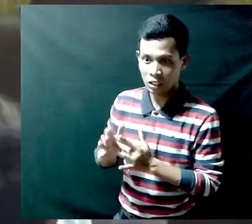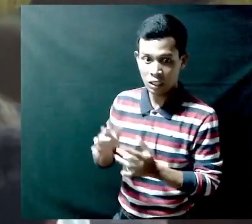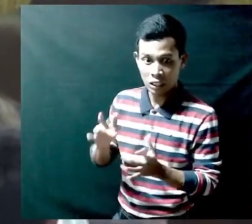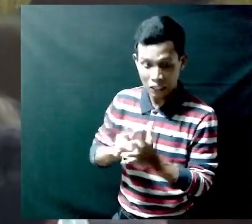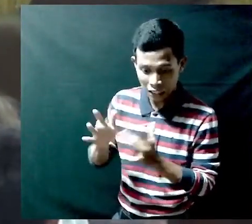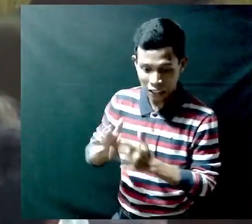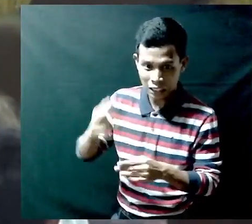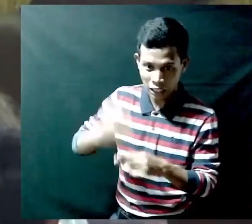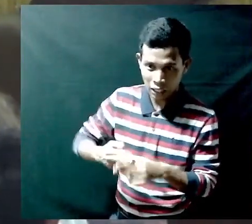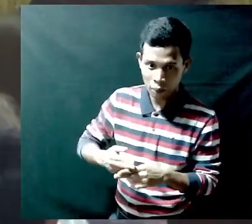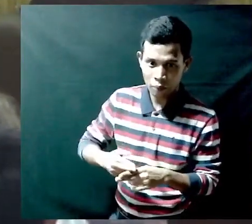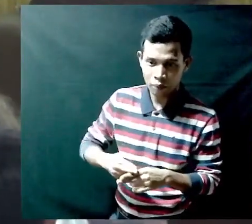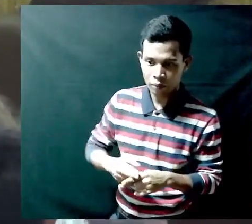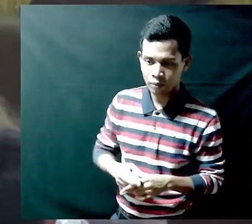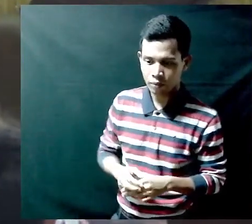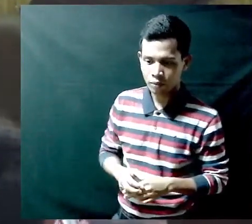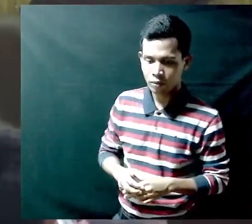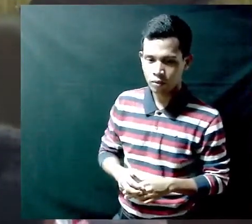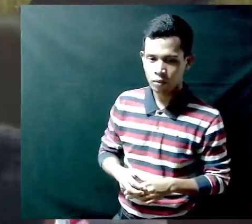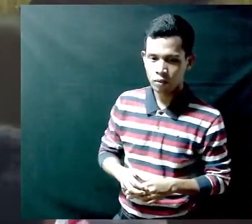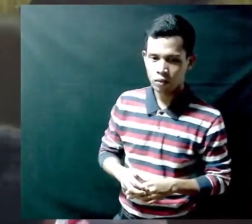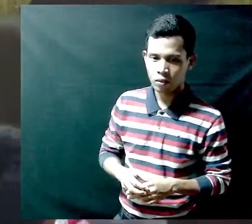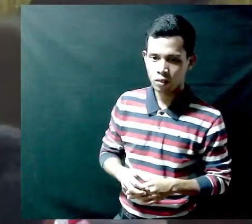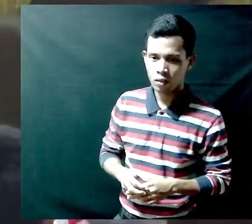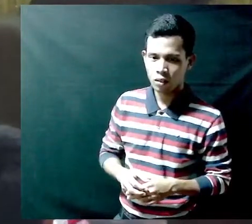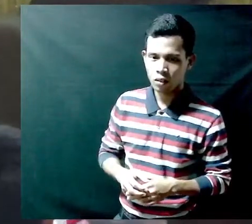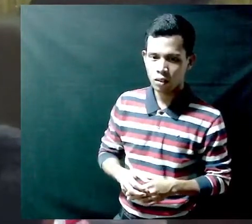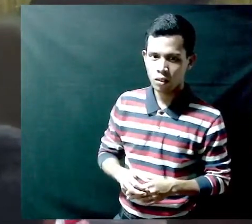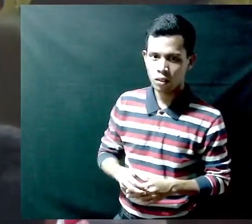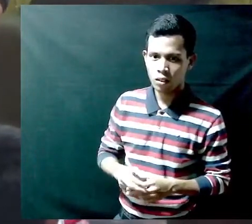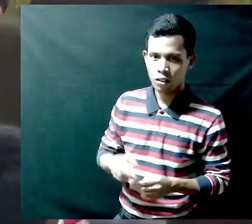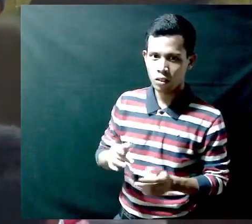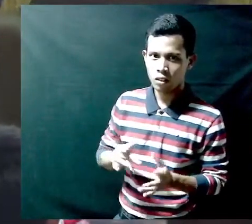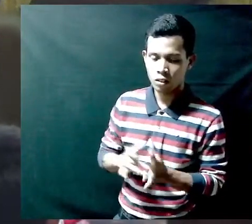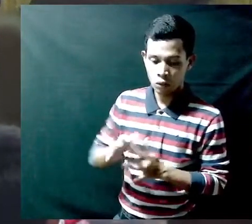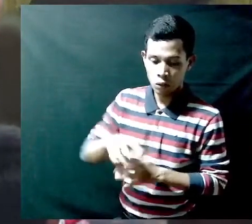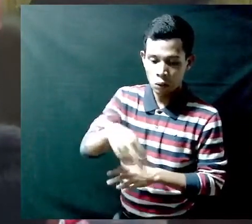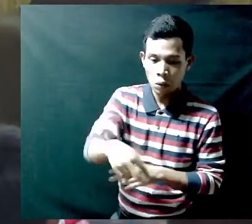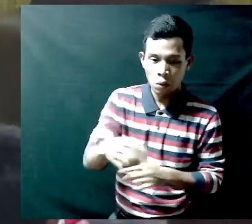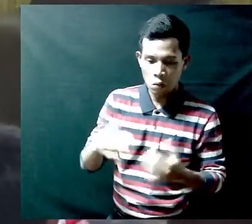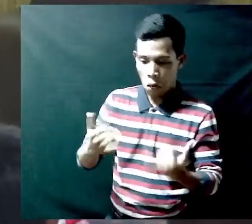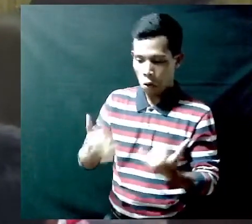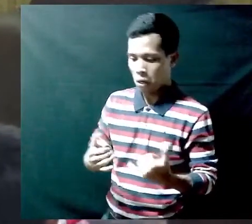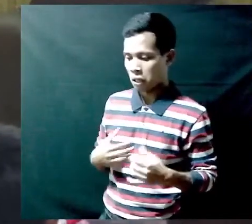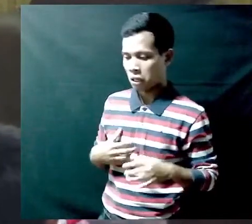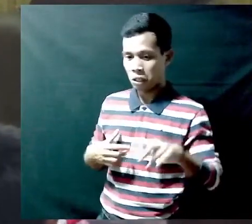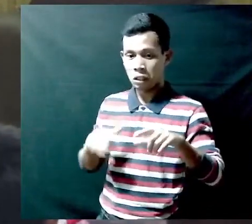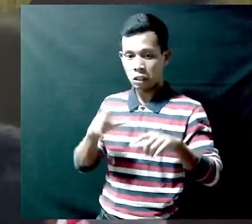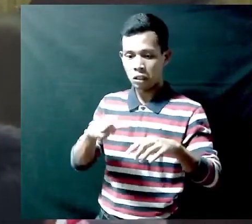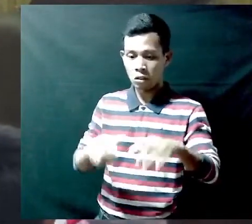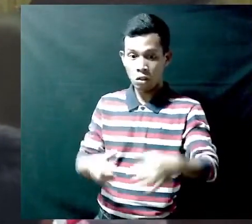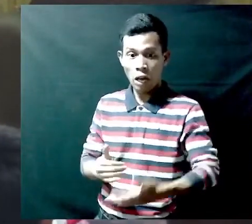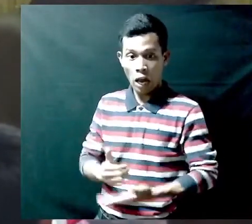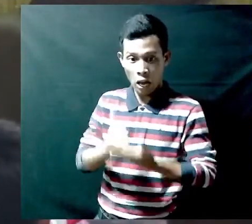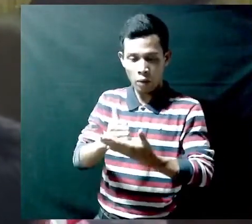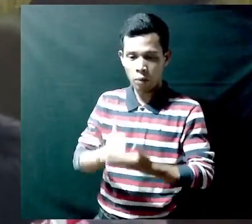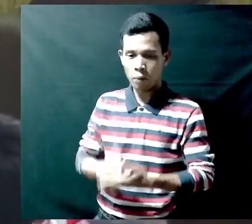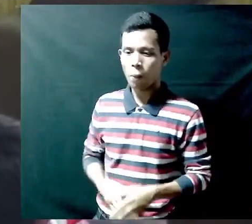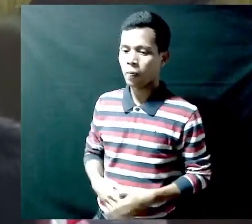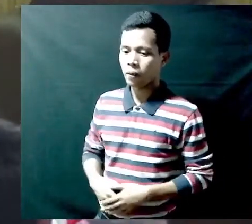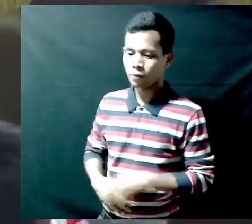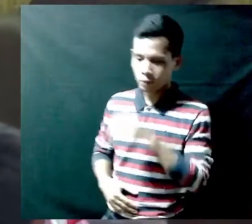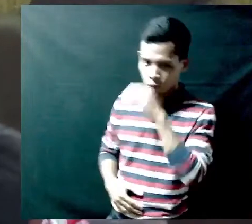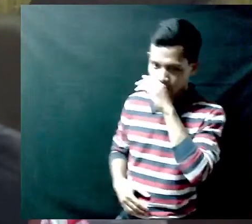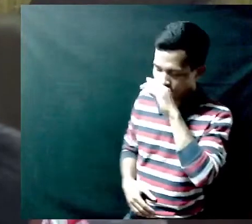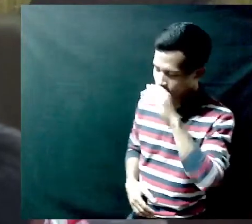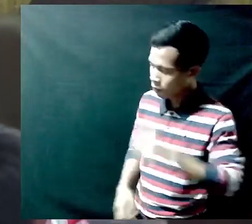eh. Di ba? Yung spotlight, gumanon sa kanila. Alam ang ginawa ni Peter? Hindi siya